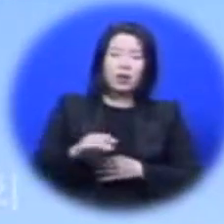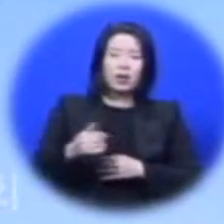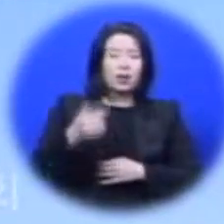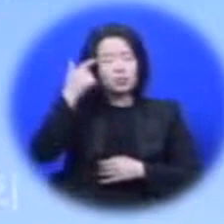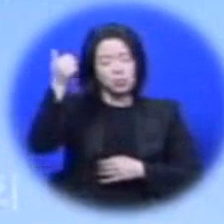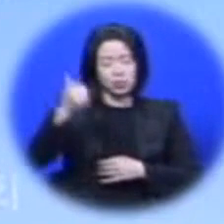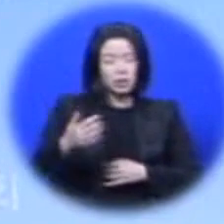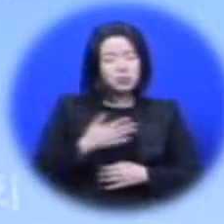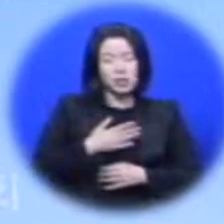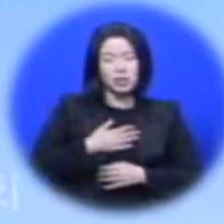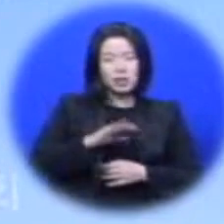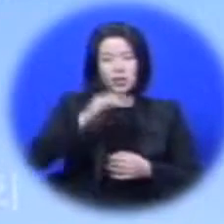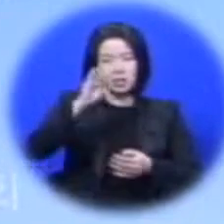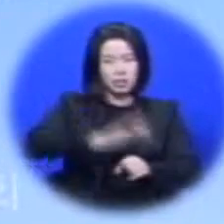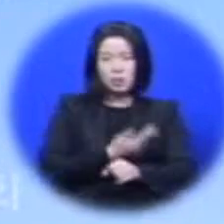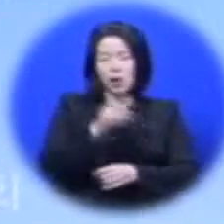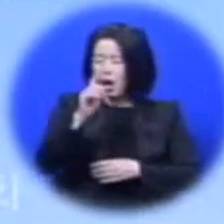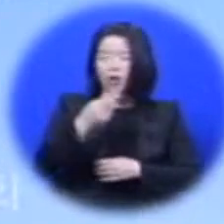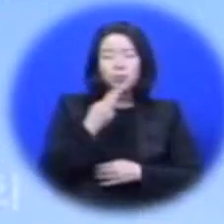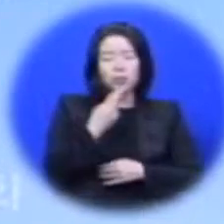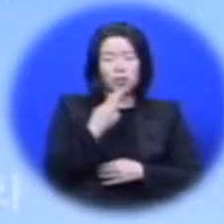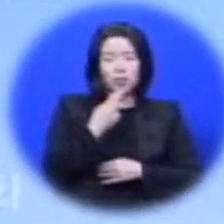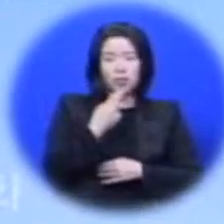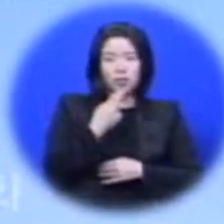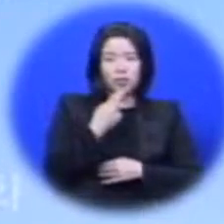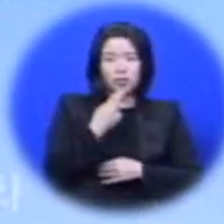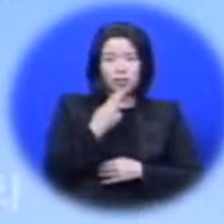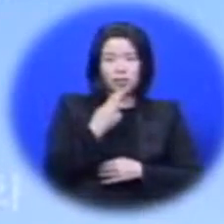저는 잘못한 거 하나도 없는데요.